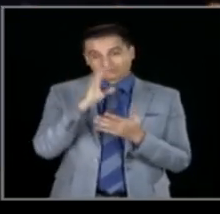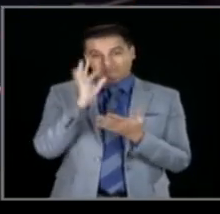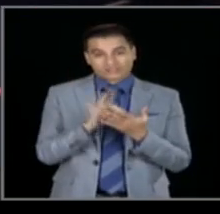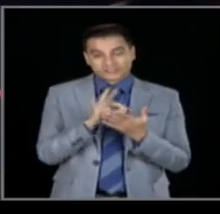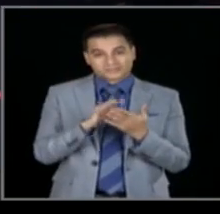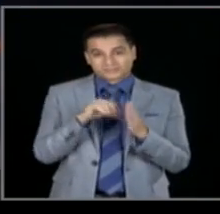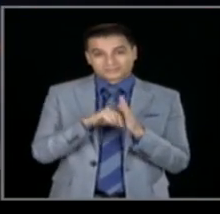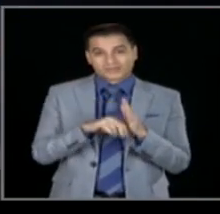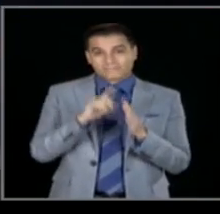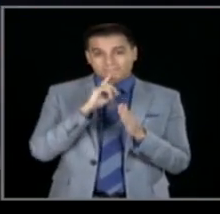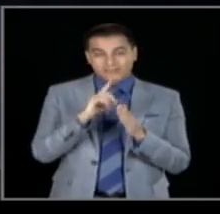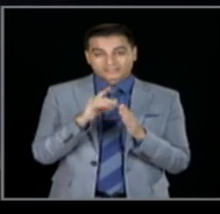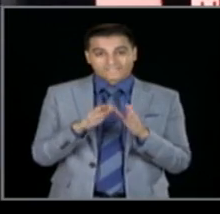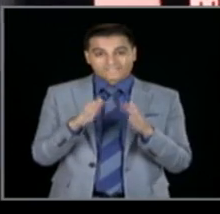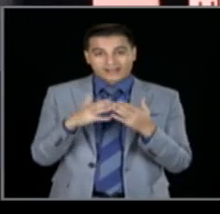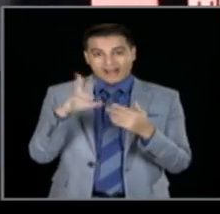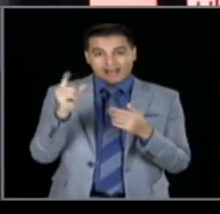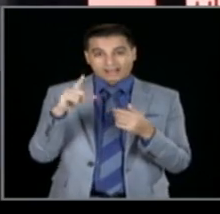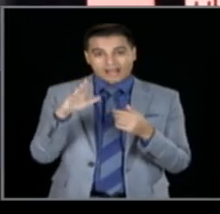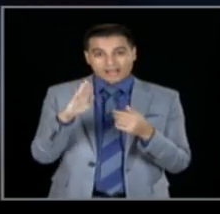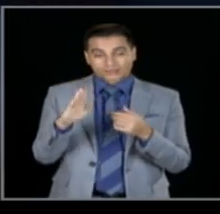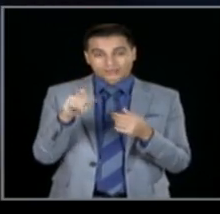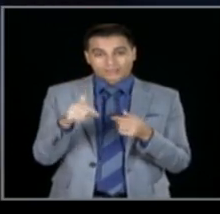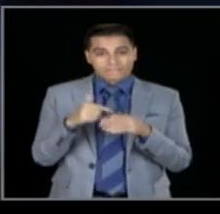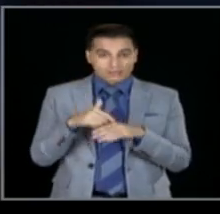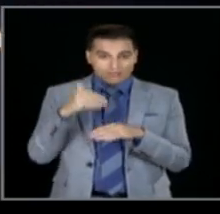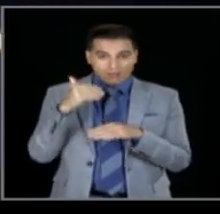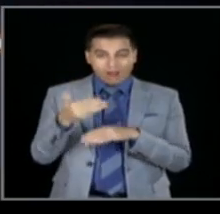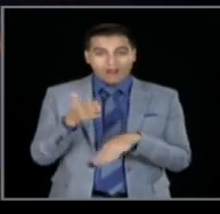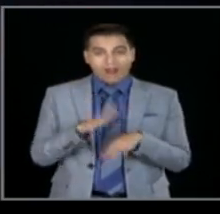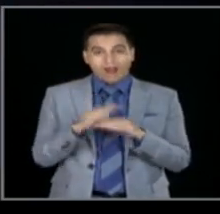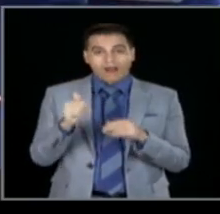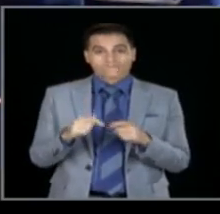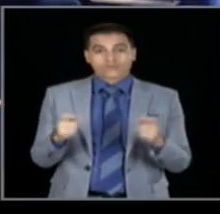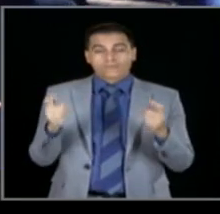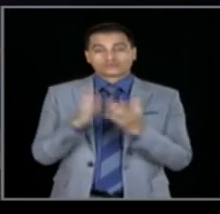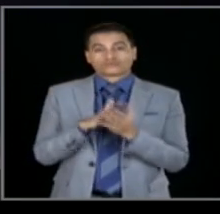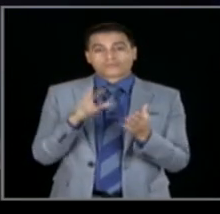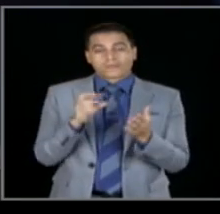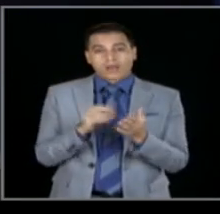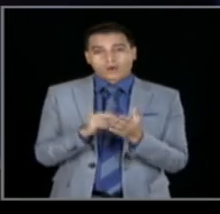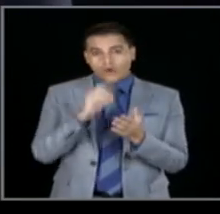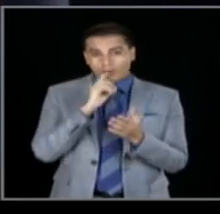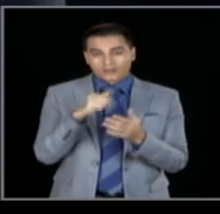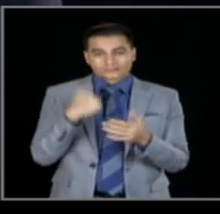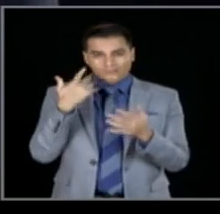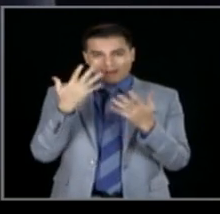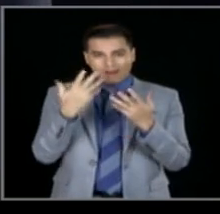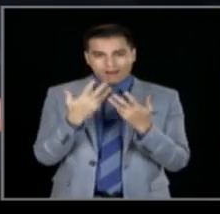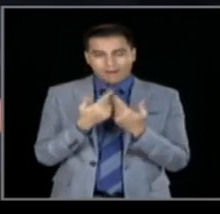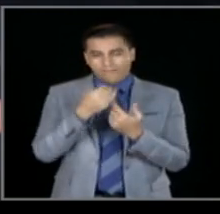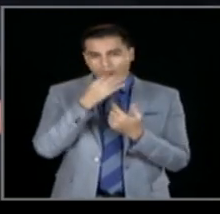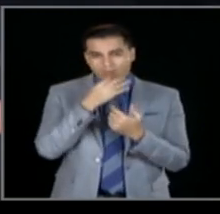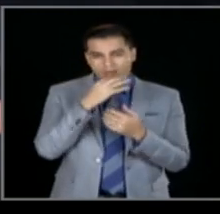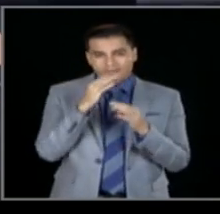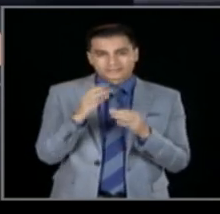من الفرقتين فريق الاندلس متاخر على مدار الماتش من اوله السكور مازال مش